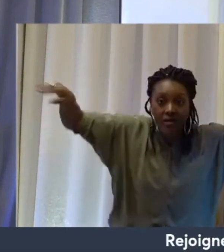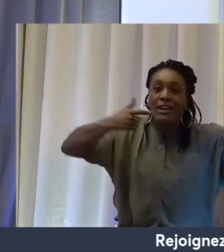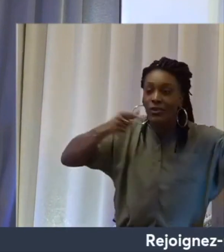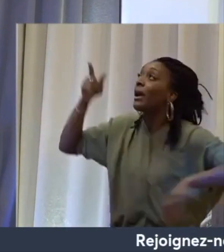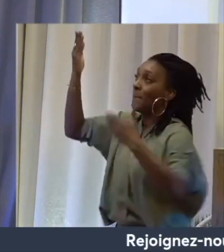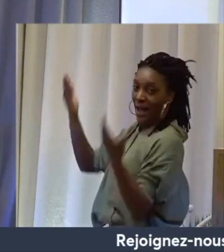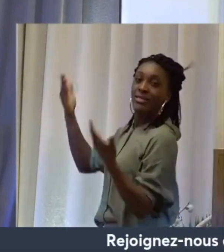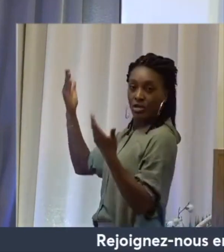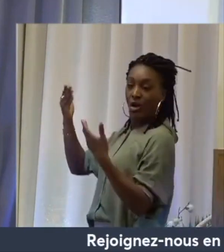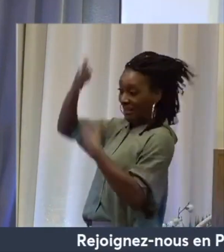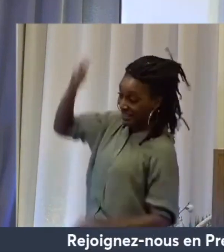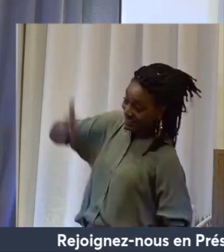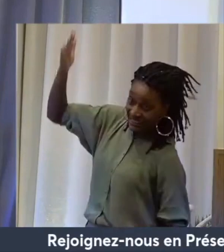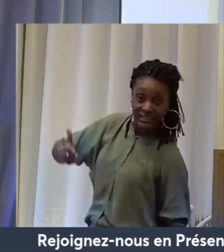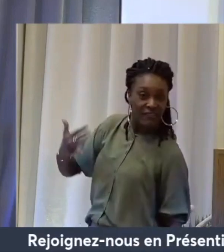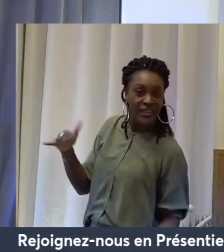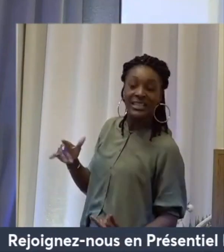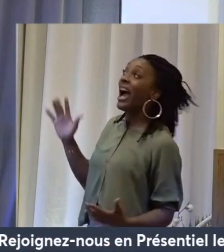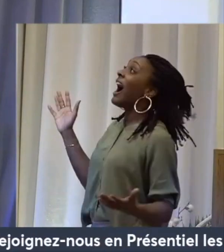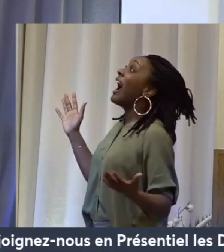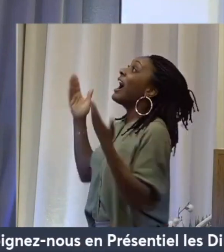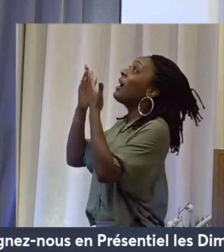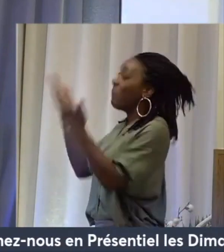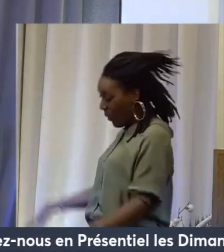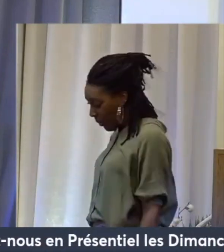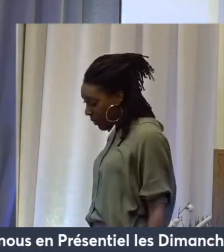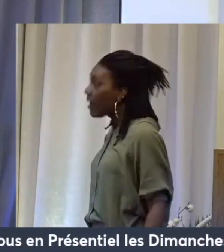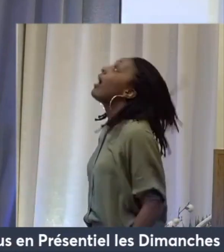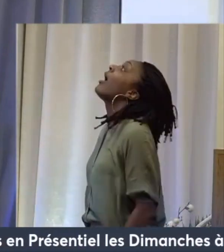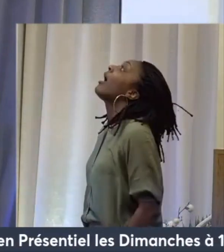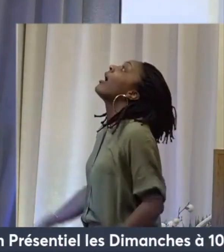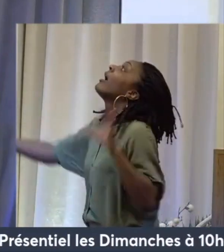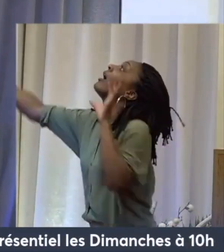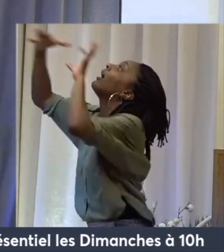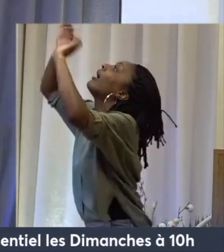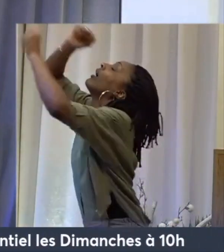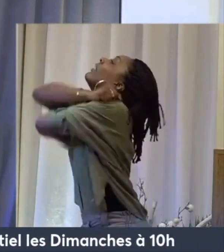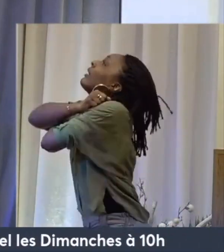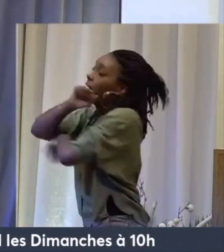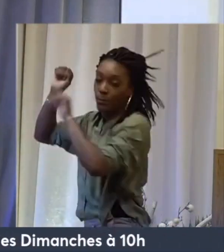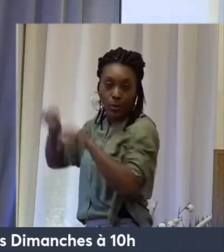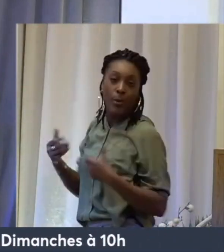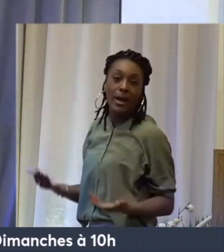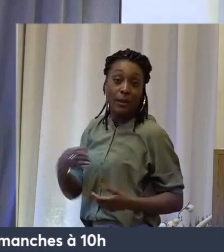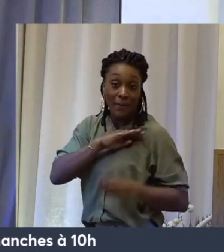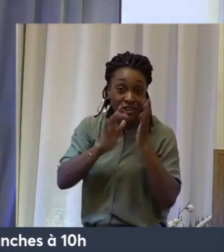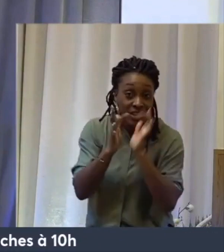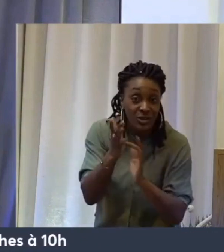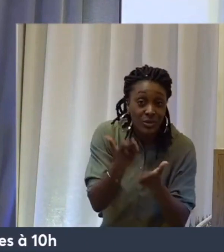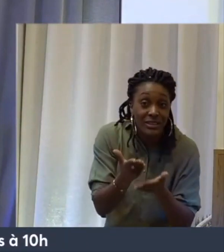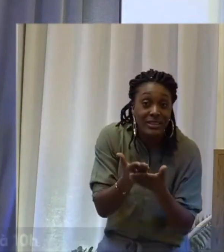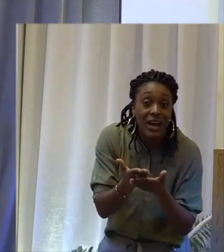spéciale, non. C'est pas avoir fait un programme religieux, non. C'est pas avoir fait une formation, non. Juste la